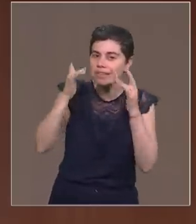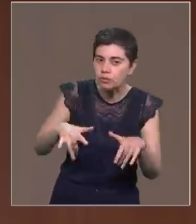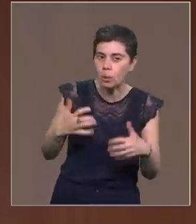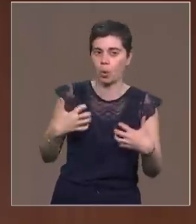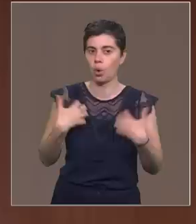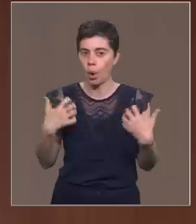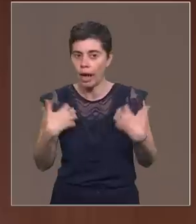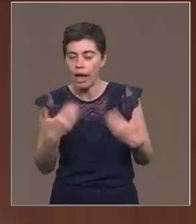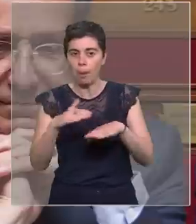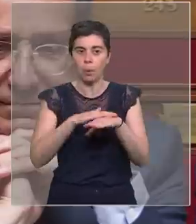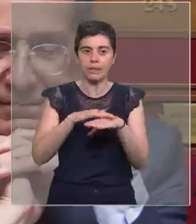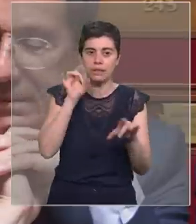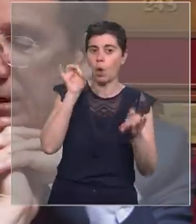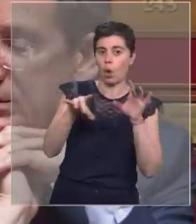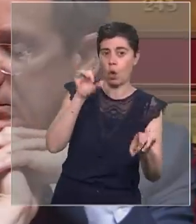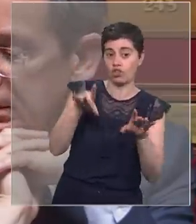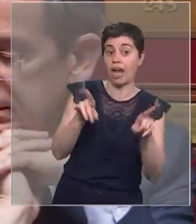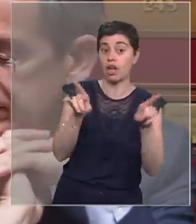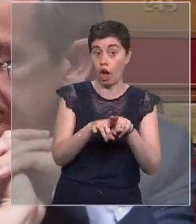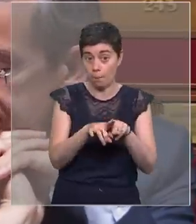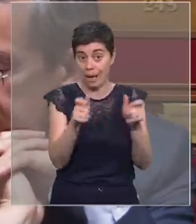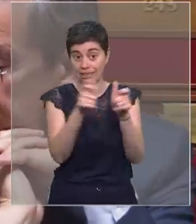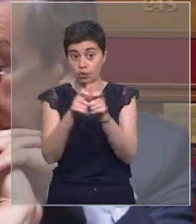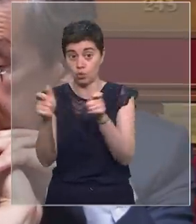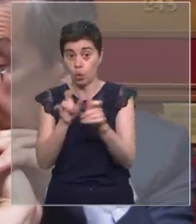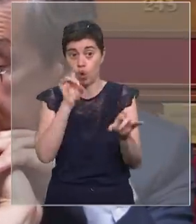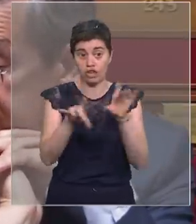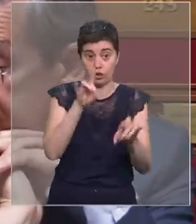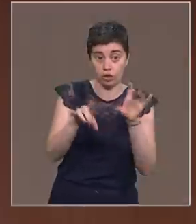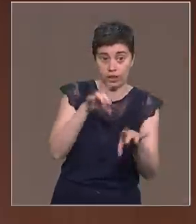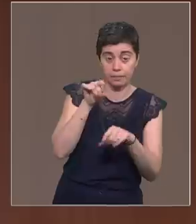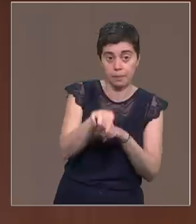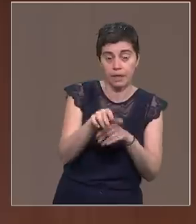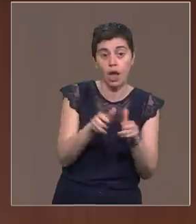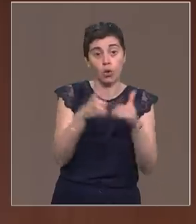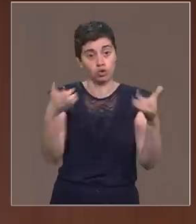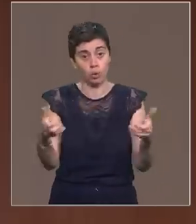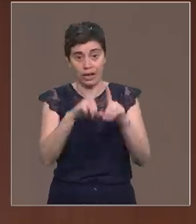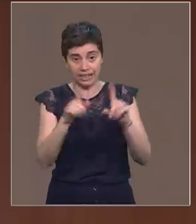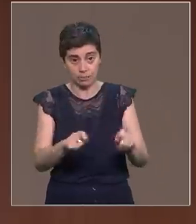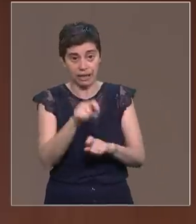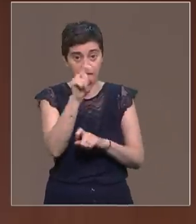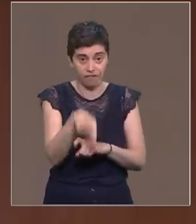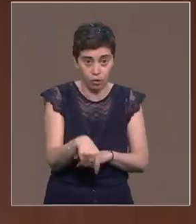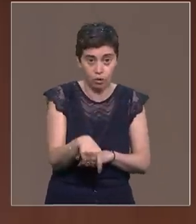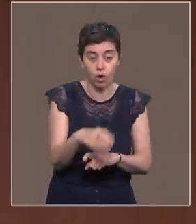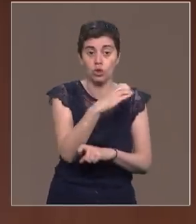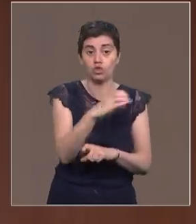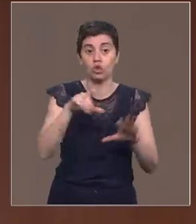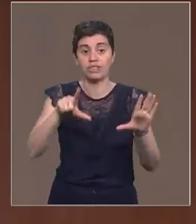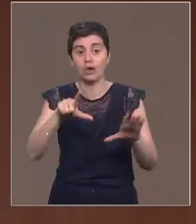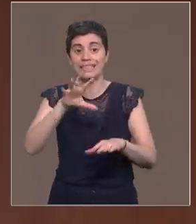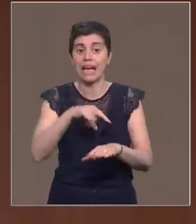de la politique comme de nos institutions. Alors, respectez la Constitution, respectez les 175 heures de